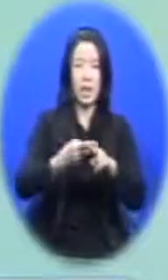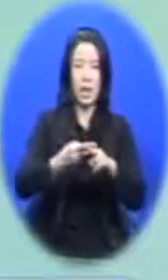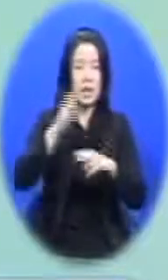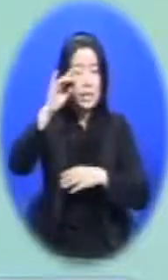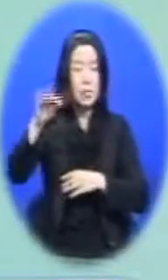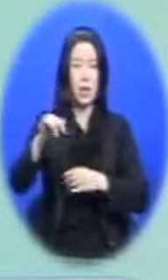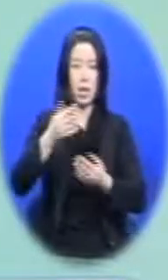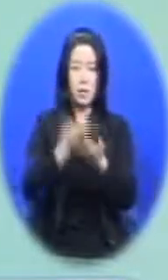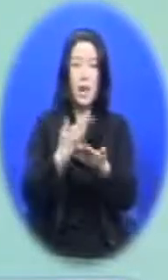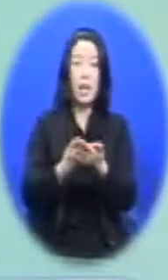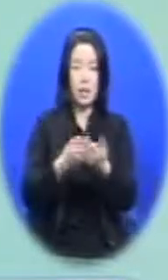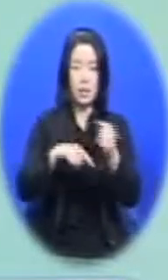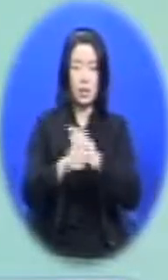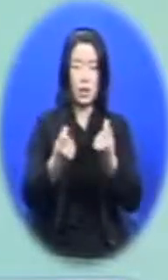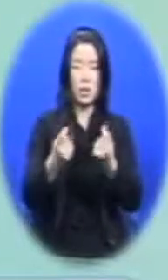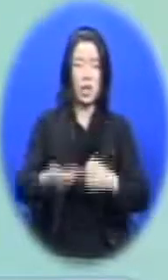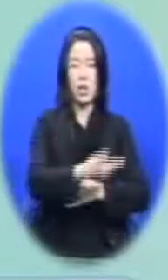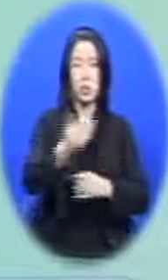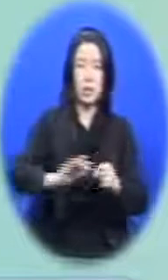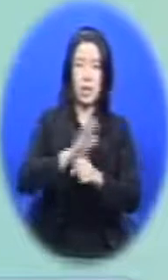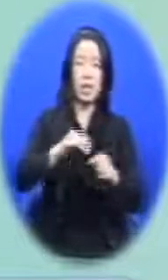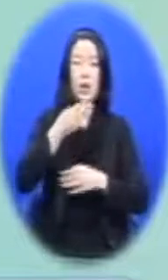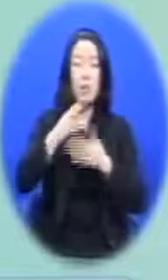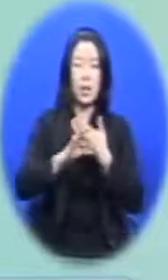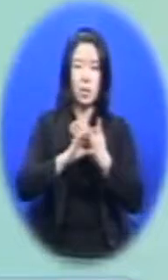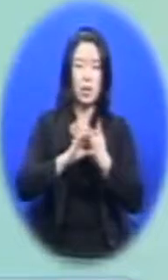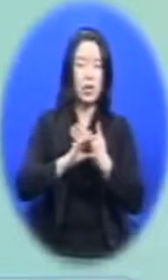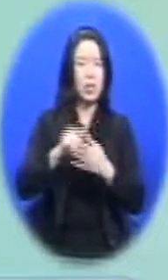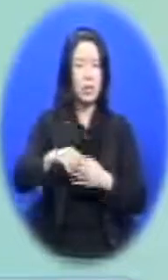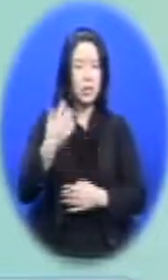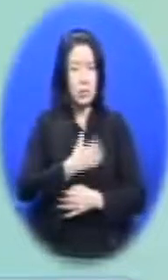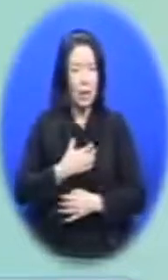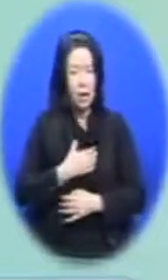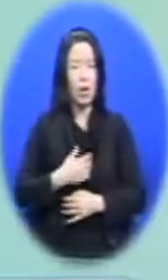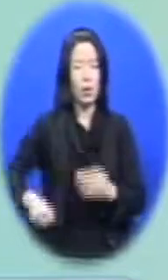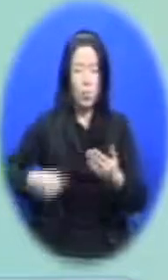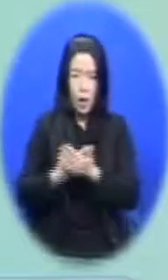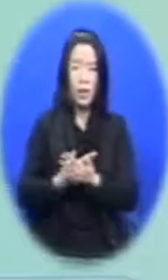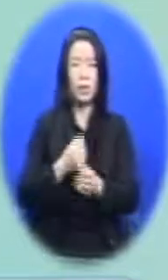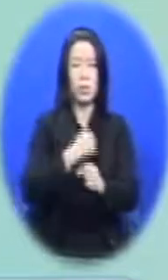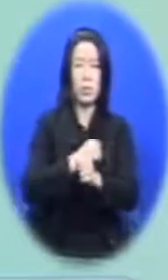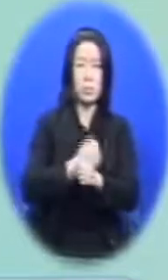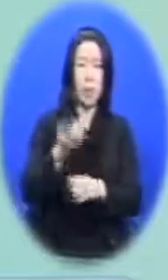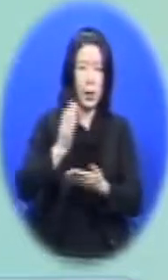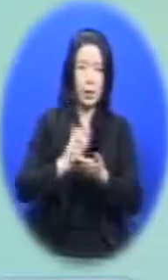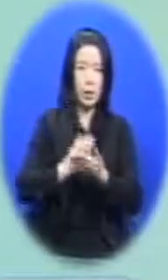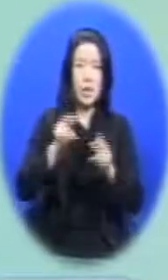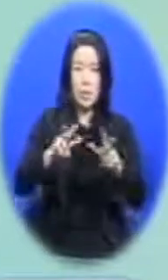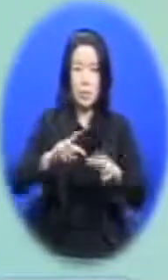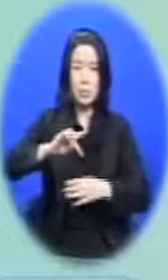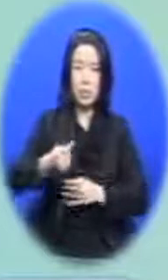거예요. 여러분, 사랑이 없다면 사랑이 없다고 괴로워하고 그것 때문에 회개하고 지금도 사랑해야